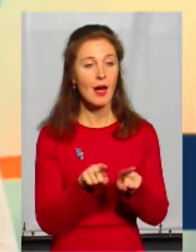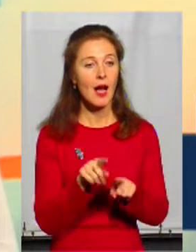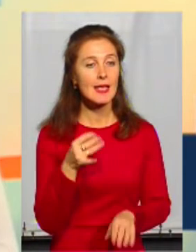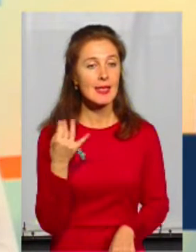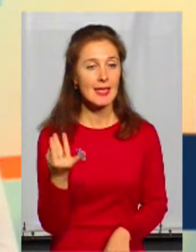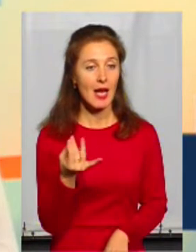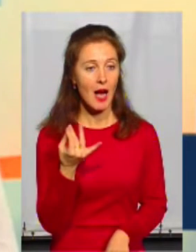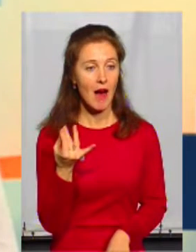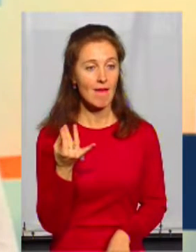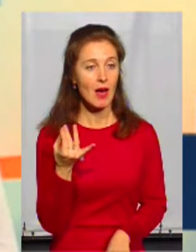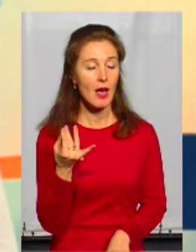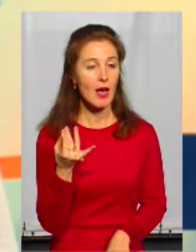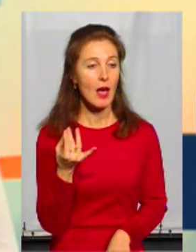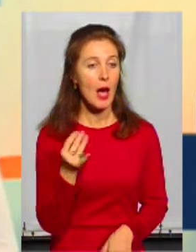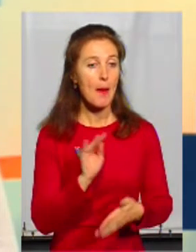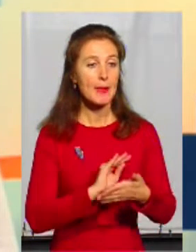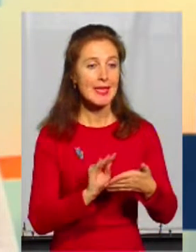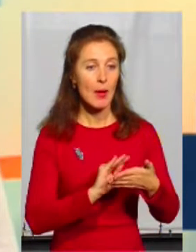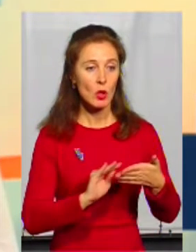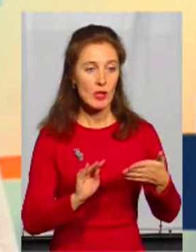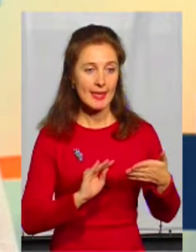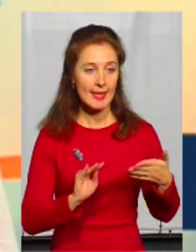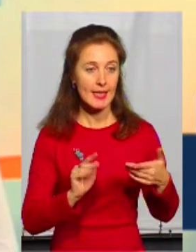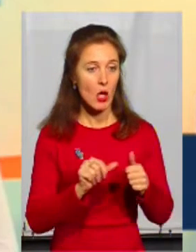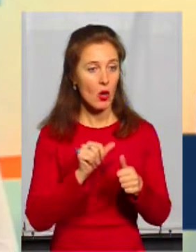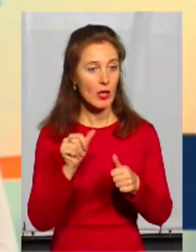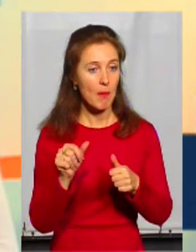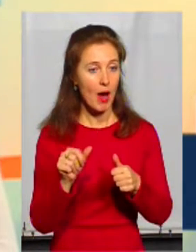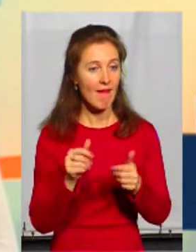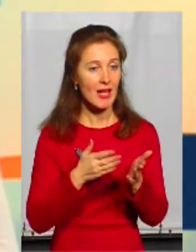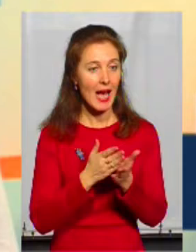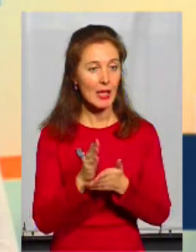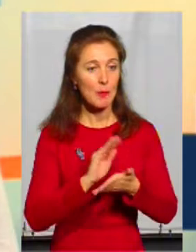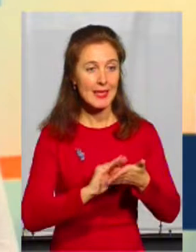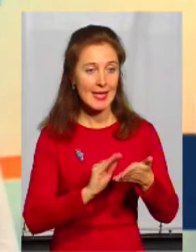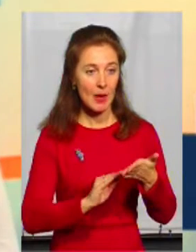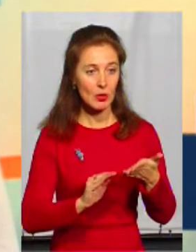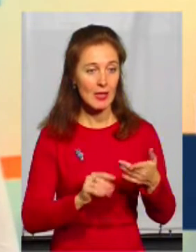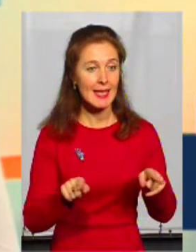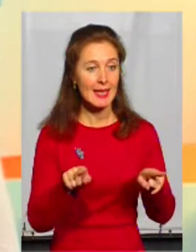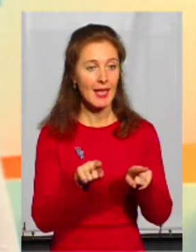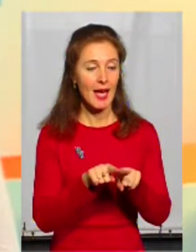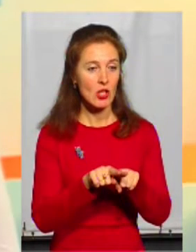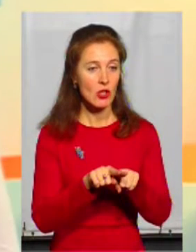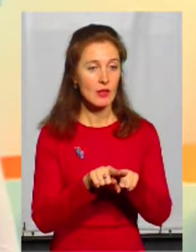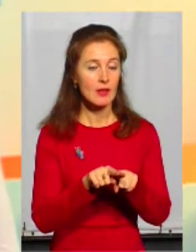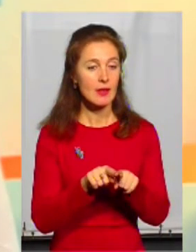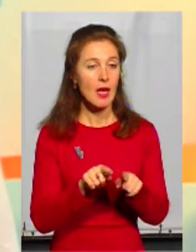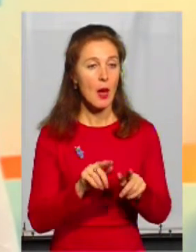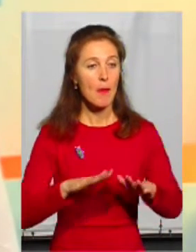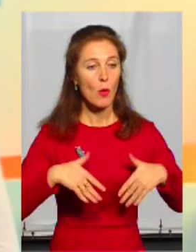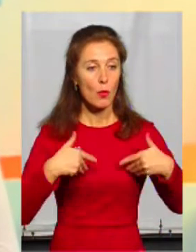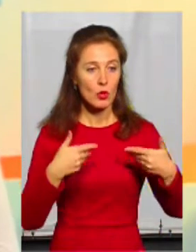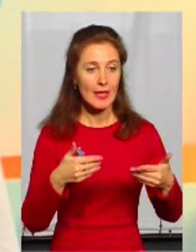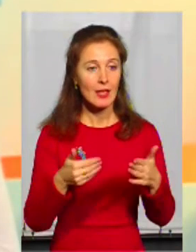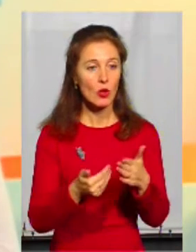цікава орфограма писемності. Зокрема, варіант писемності, який теж